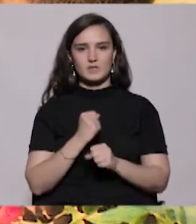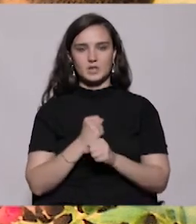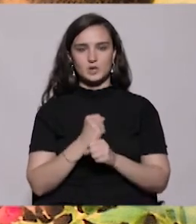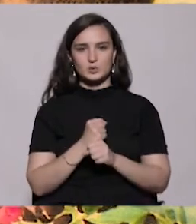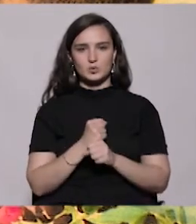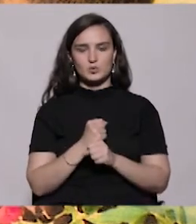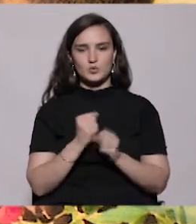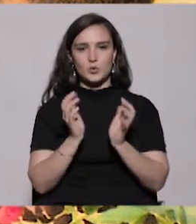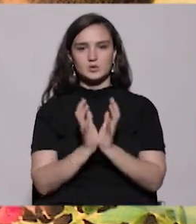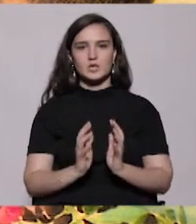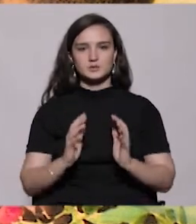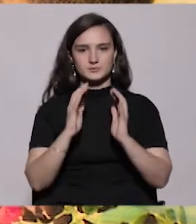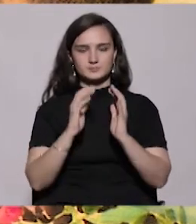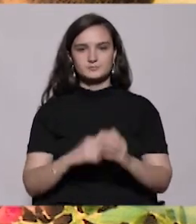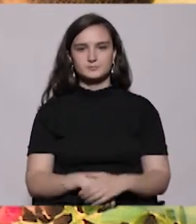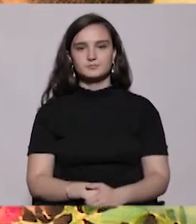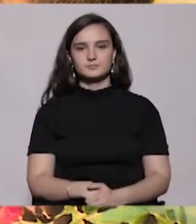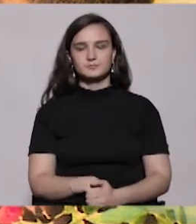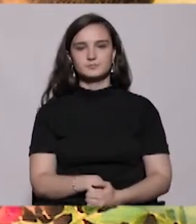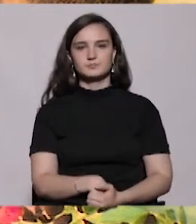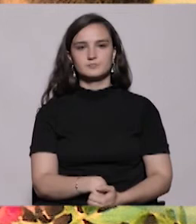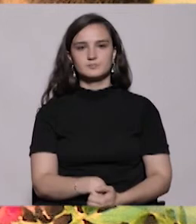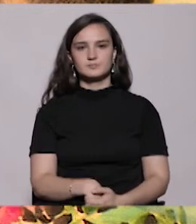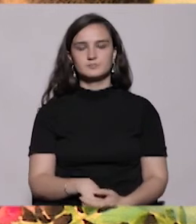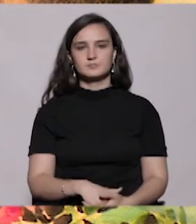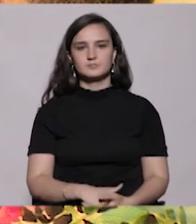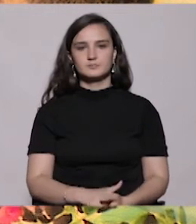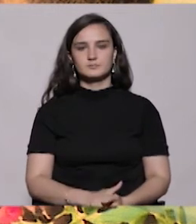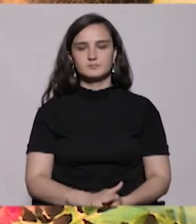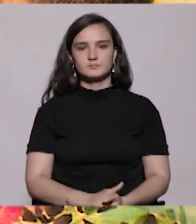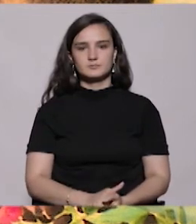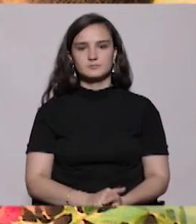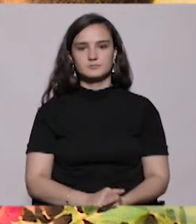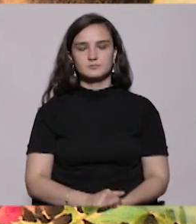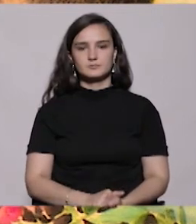გავაკეთო ქოთანი. აი ესეთი.